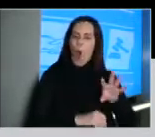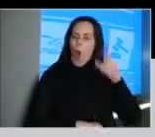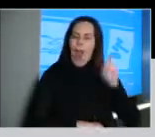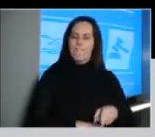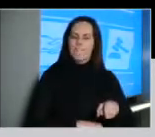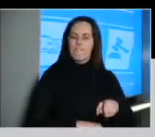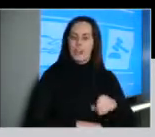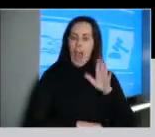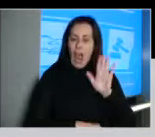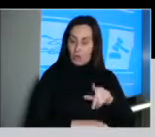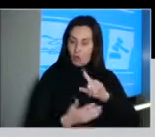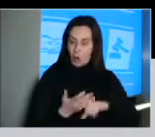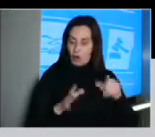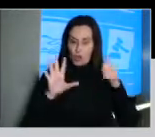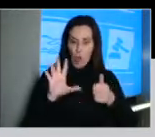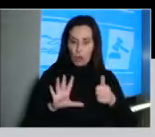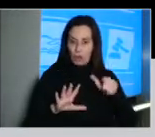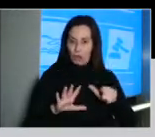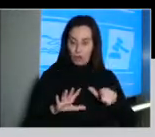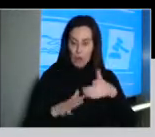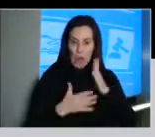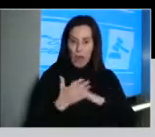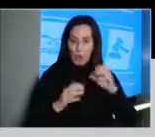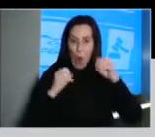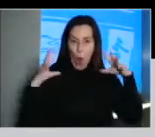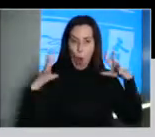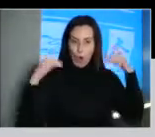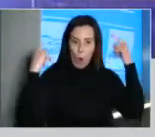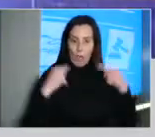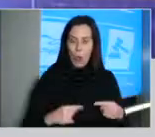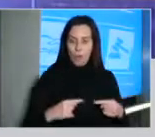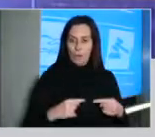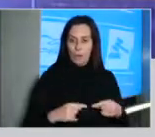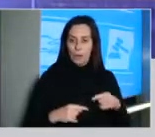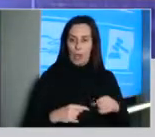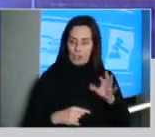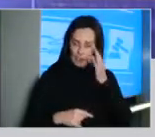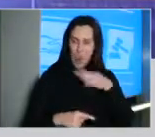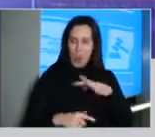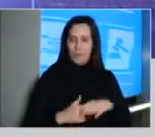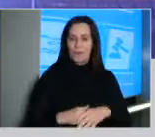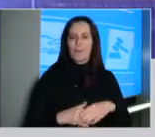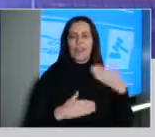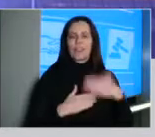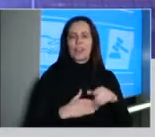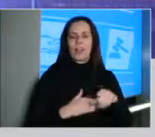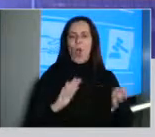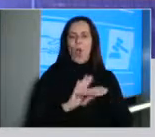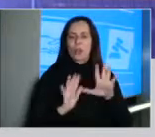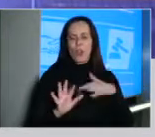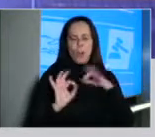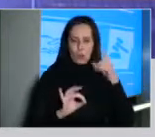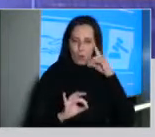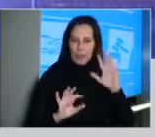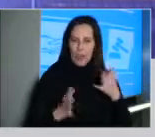דולקים. אפילו בחודשים כמו יוני, שבהם בחלקים מהמדינה יש אור כל היום. אז לתשומת לבכם. ולסיום, כך חוק שאני לא באמת